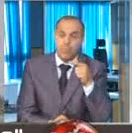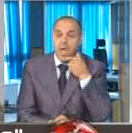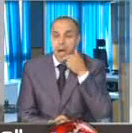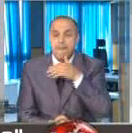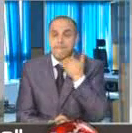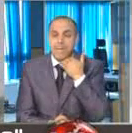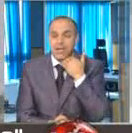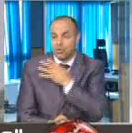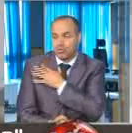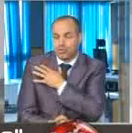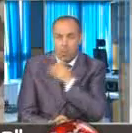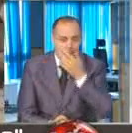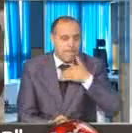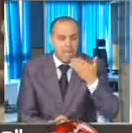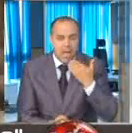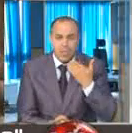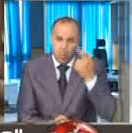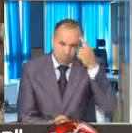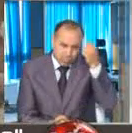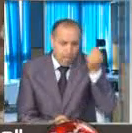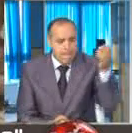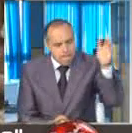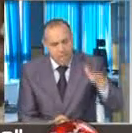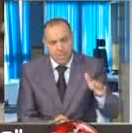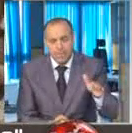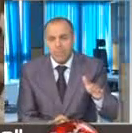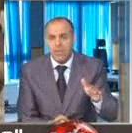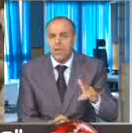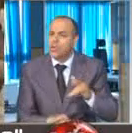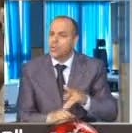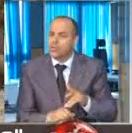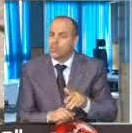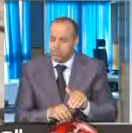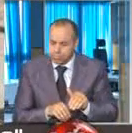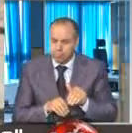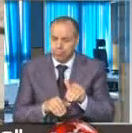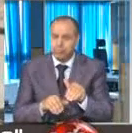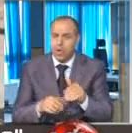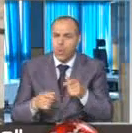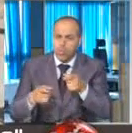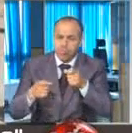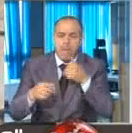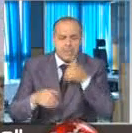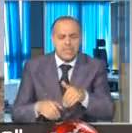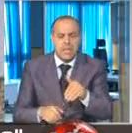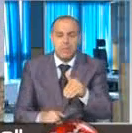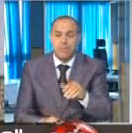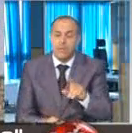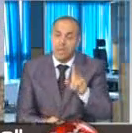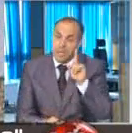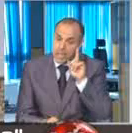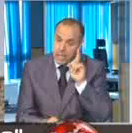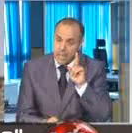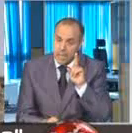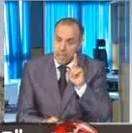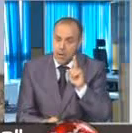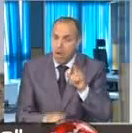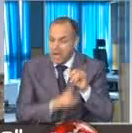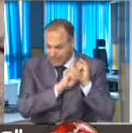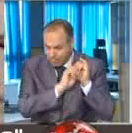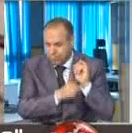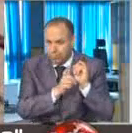مقتل البلاوي وغيره من المتشددين لن يؤدي لتوقف العدو عن القتال، لكنه يمثل ضربة